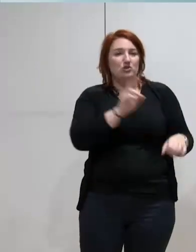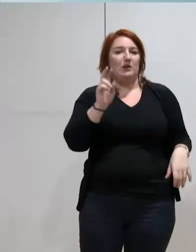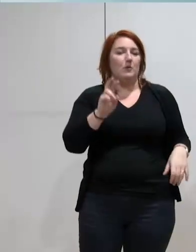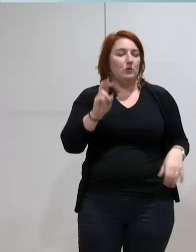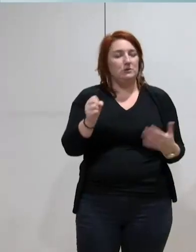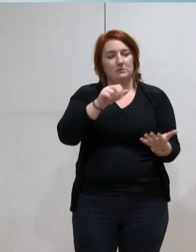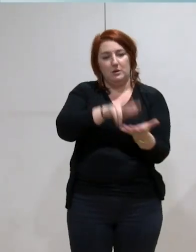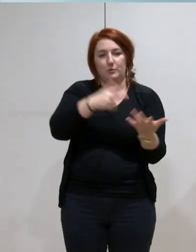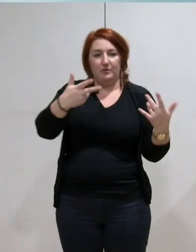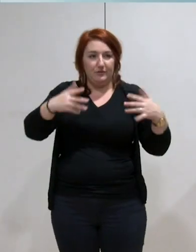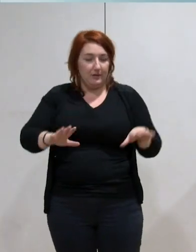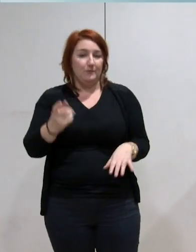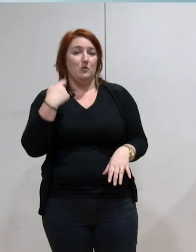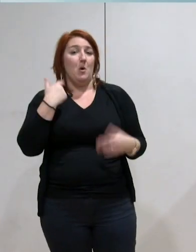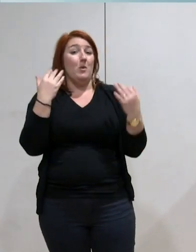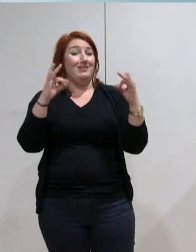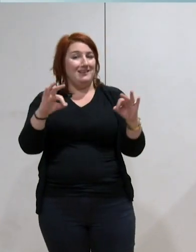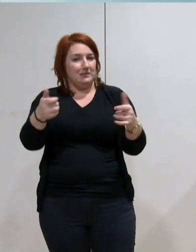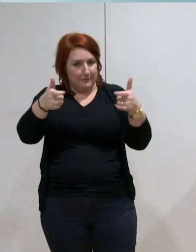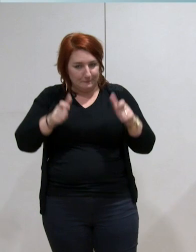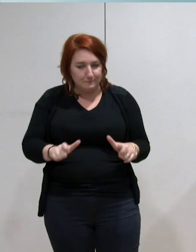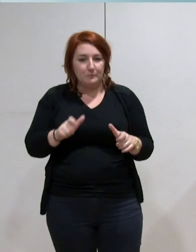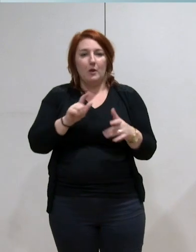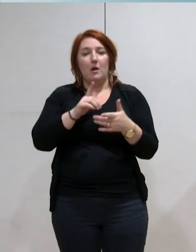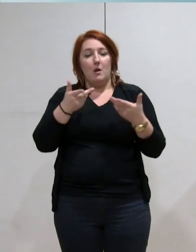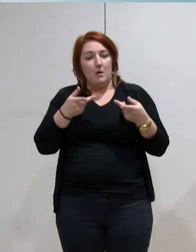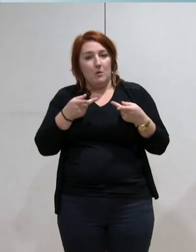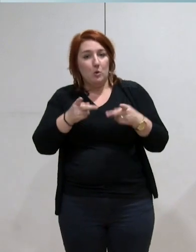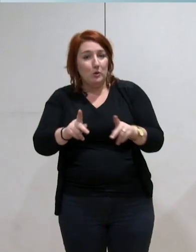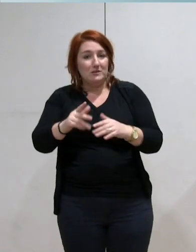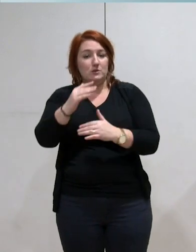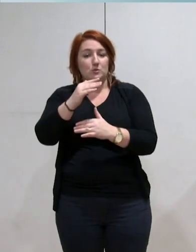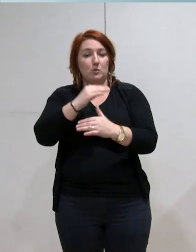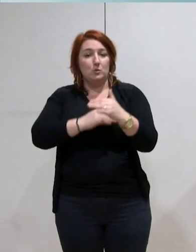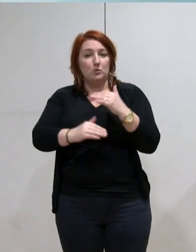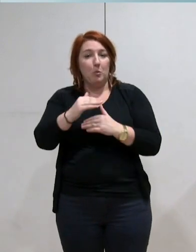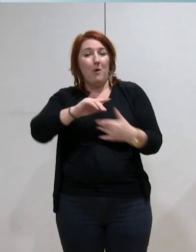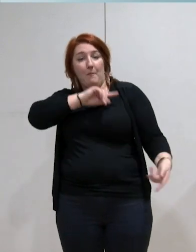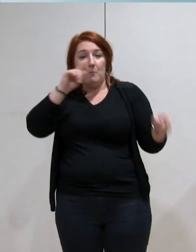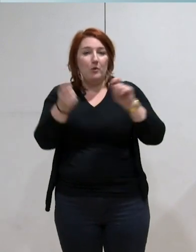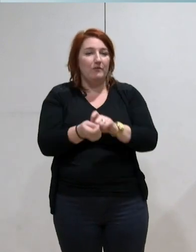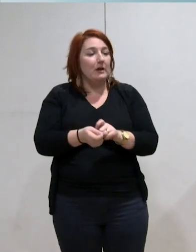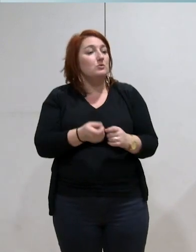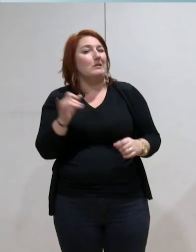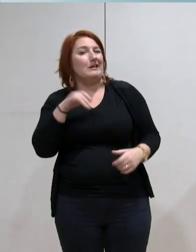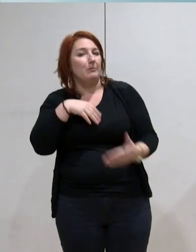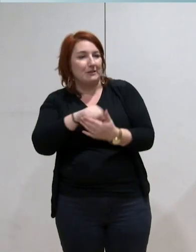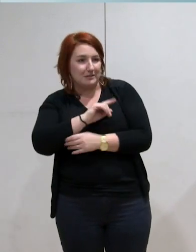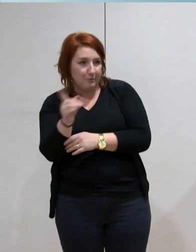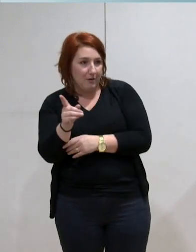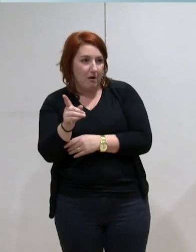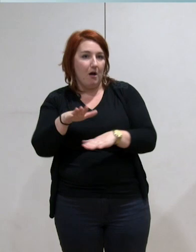adopté la 10 c'est les modifications d'autorisation de programme qui ne prend pas part au vote qui